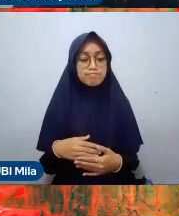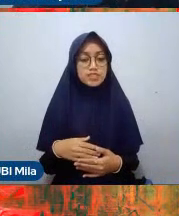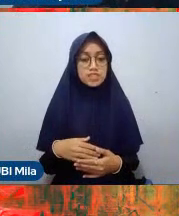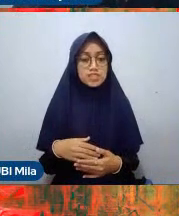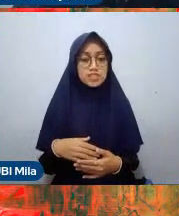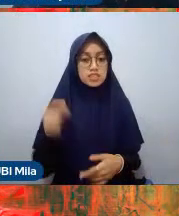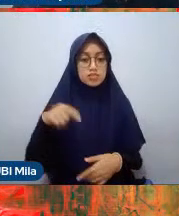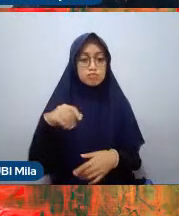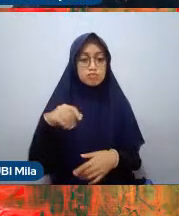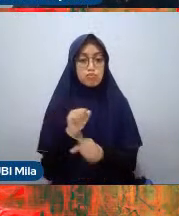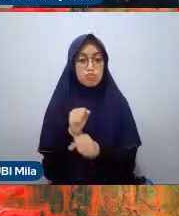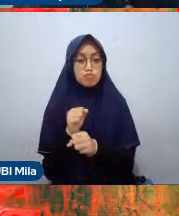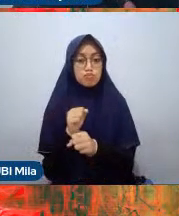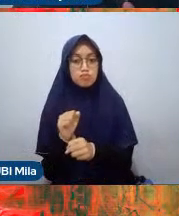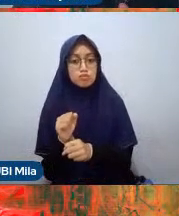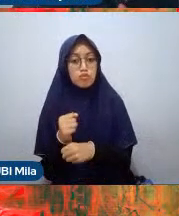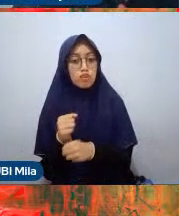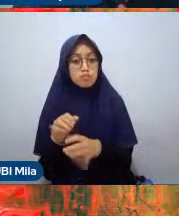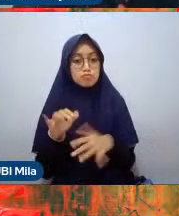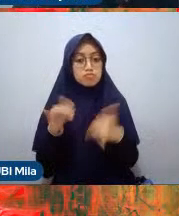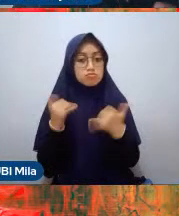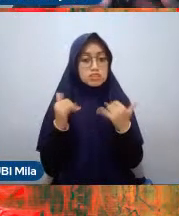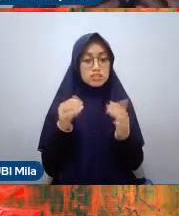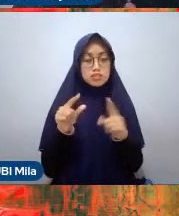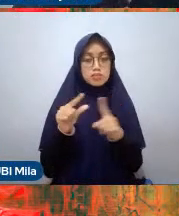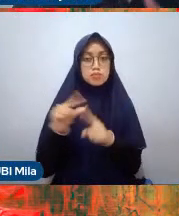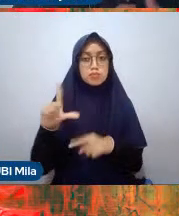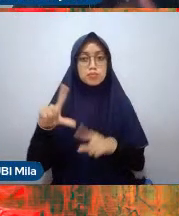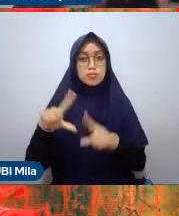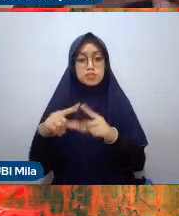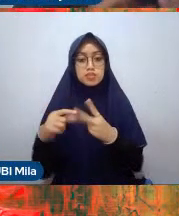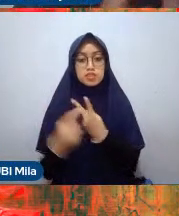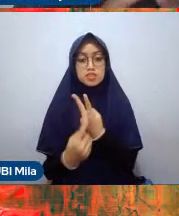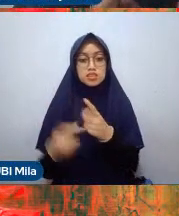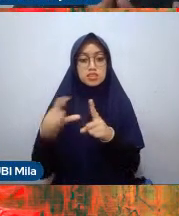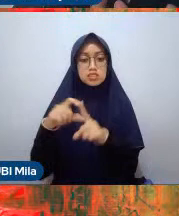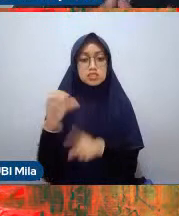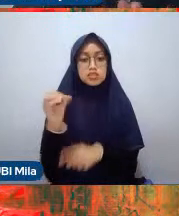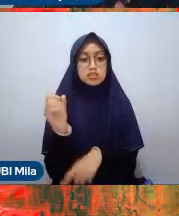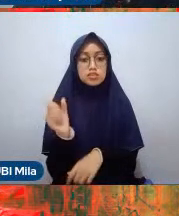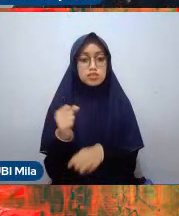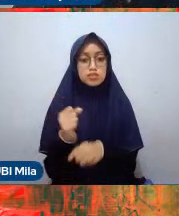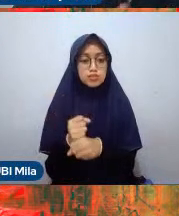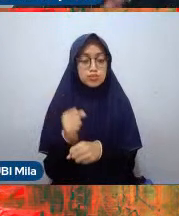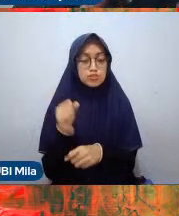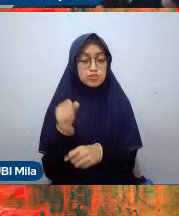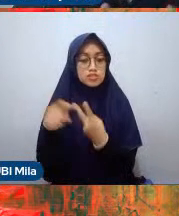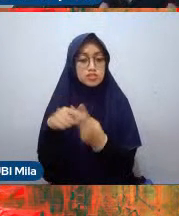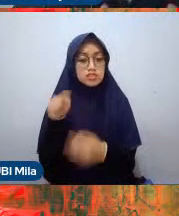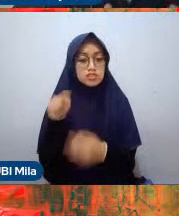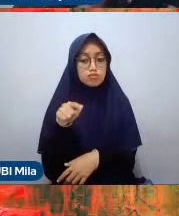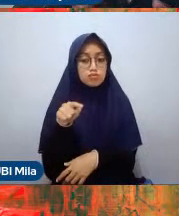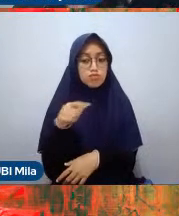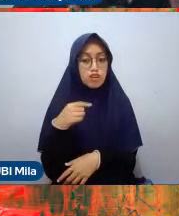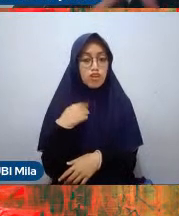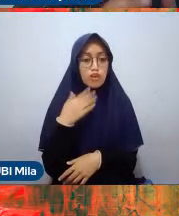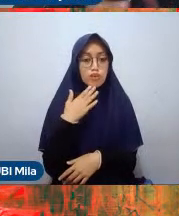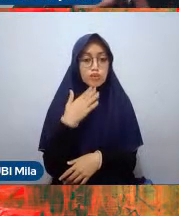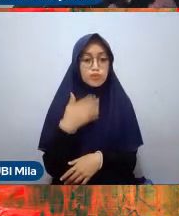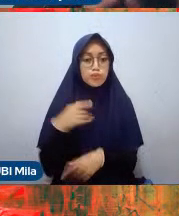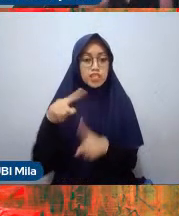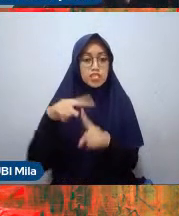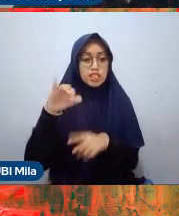juga begitu gitu. Jadi play-doh bikin sesuatu. Nah, ini sebenarnya saya tips nih buat ayah ibu, ayah